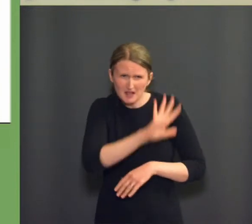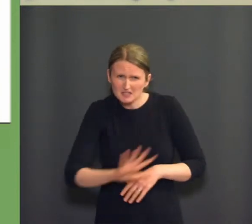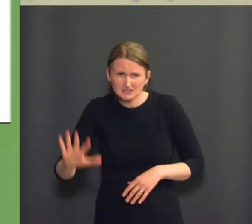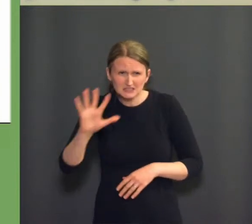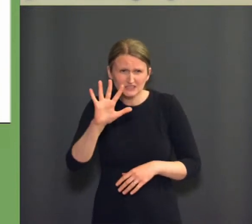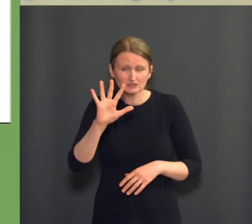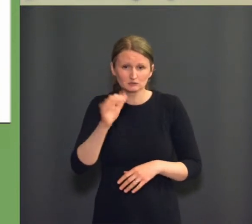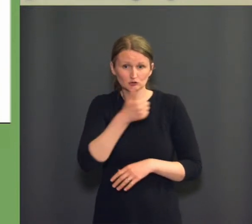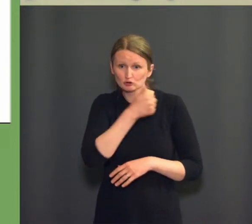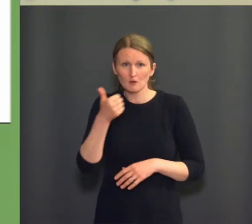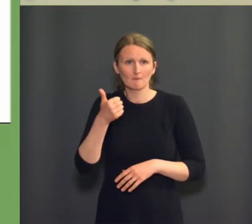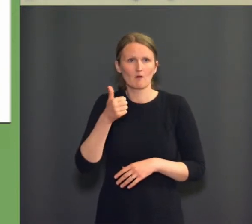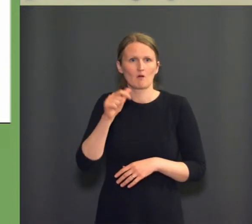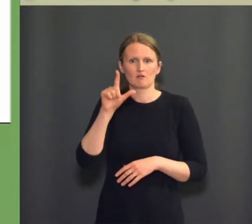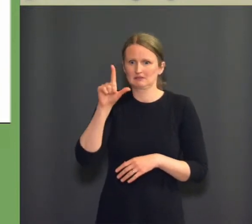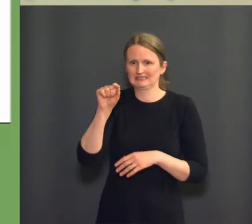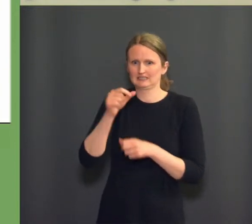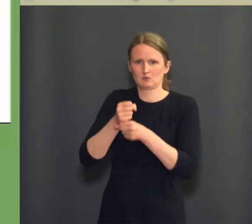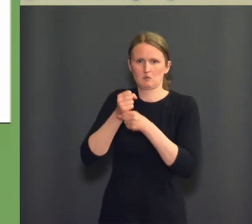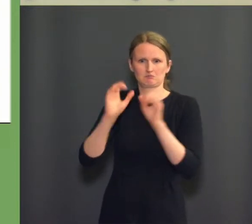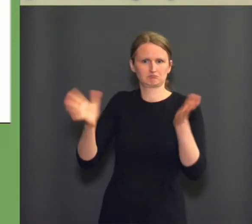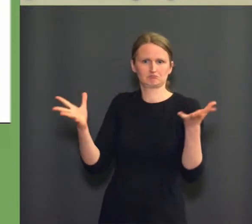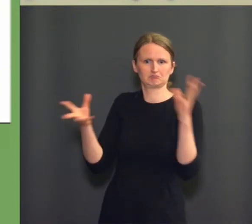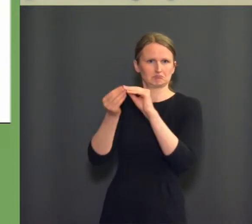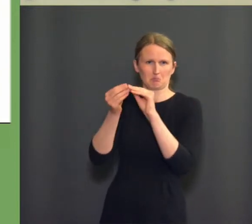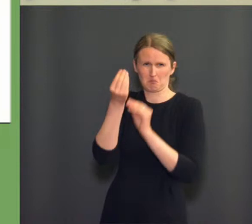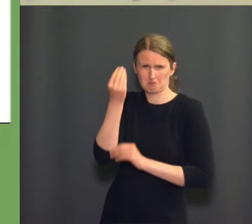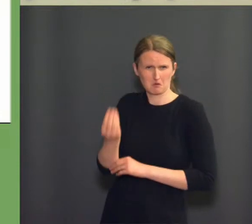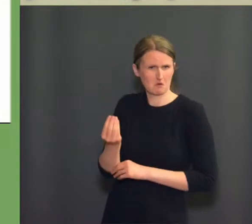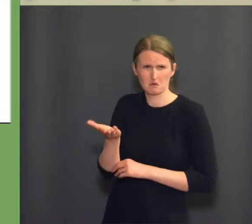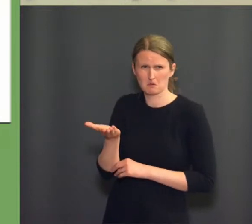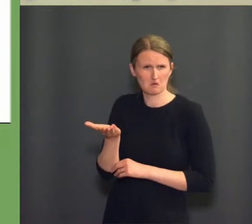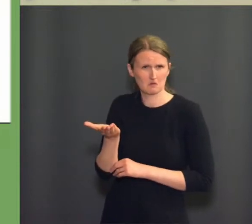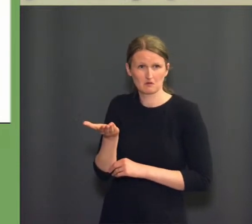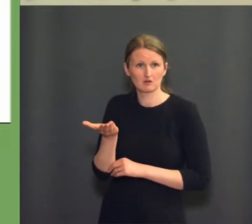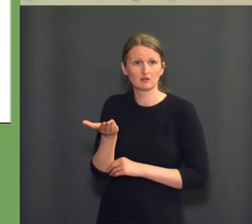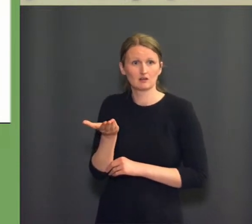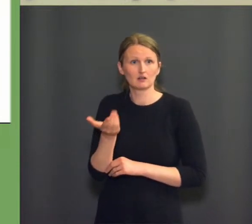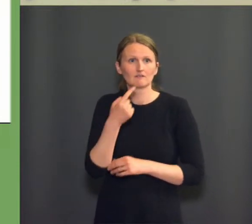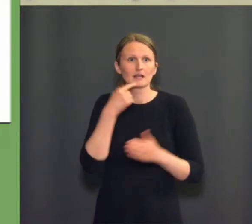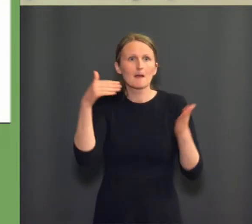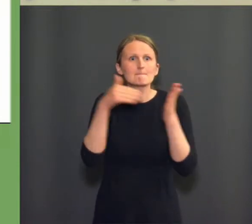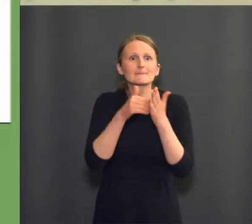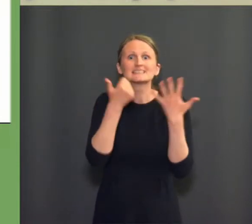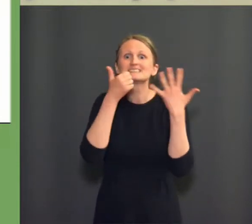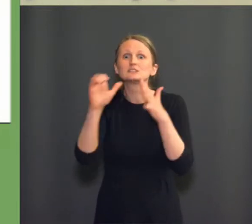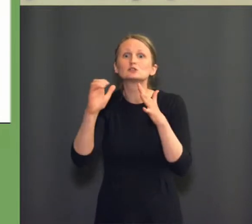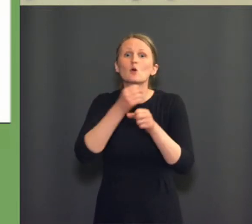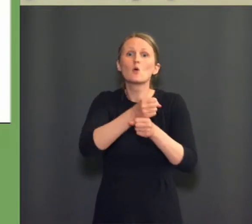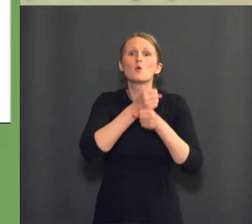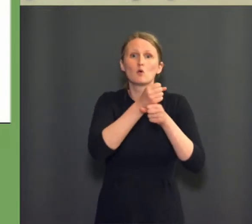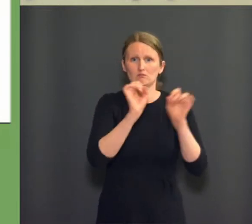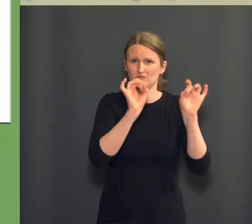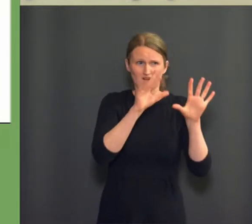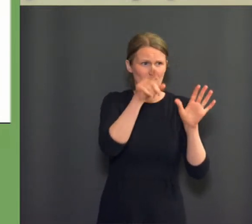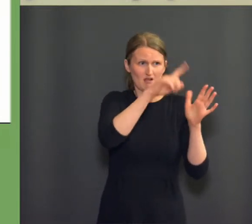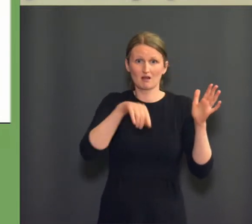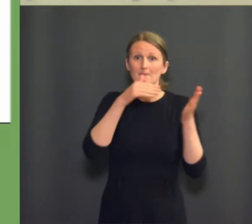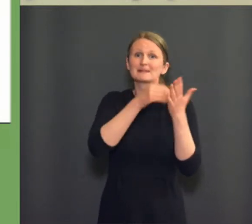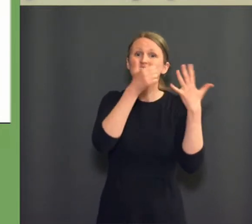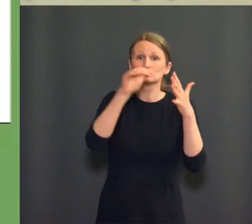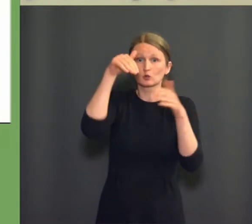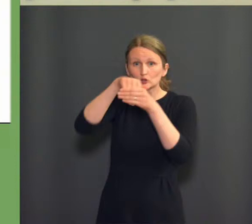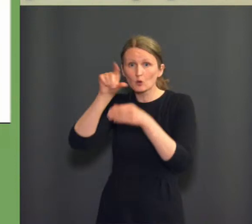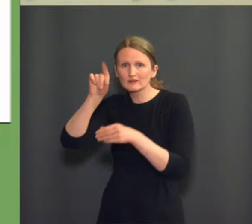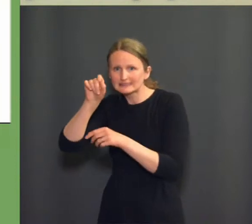plus de 1600 et quelques maisons de repos dans le pays, que le taux de représentation des résidents de maisons de repos dans